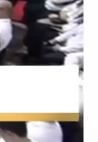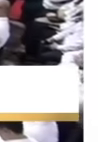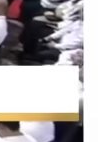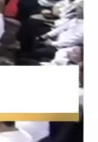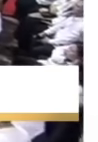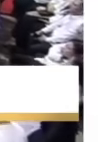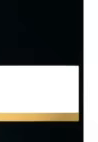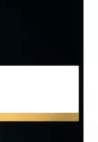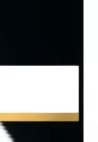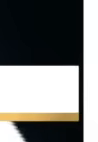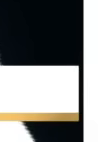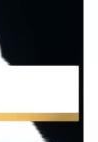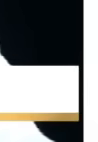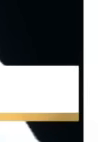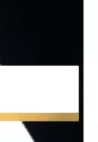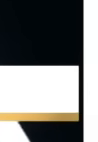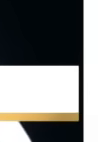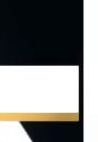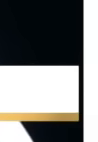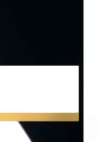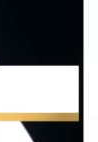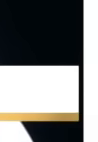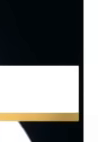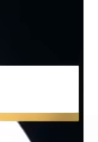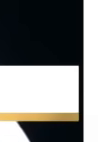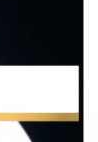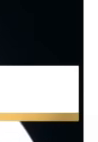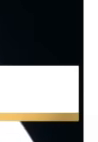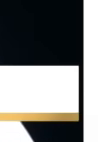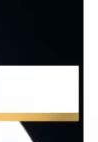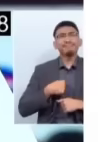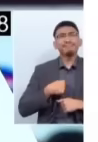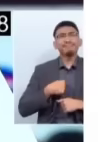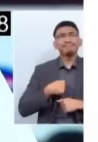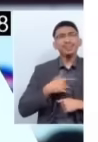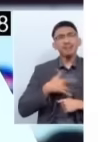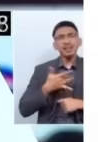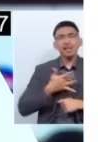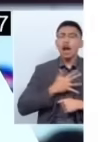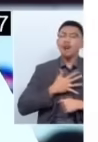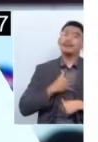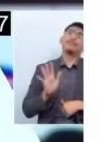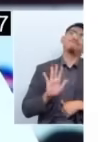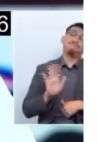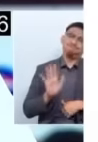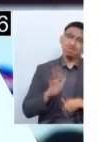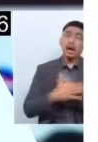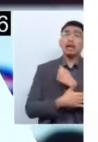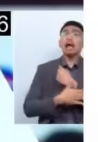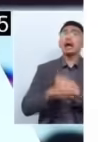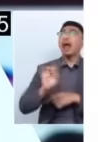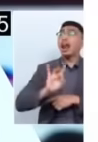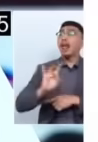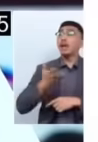ada komunikasi-komunikasi misalnya ya, yang diberitakan misalnya antara apakah itu entah